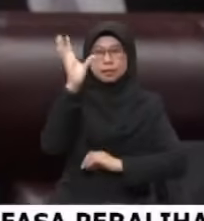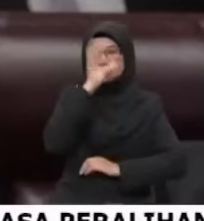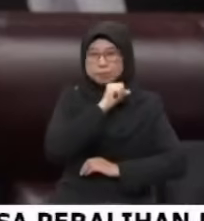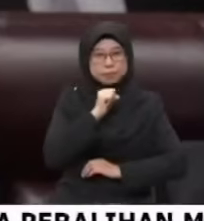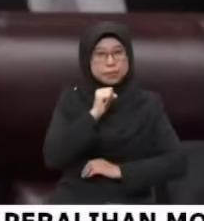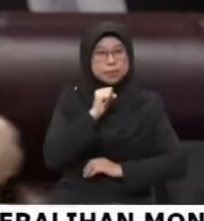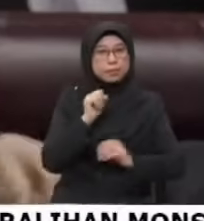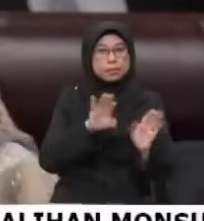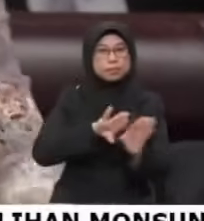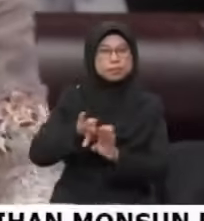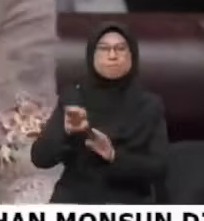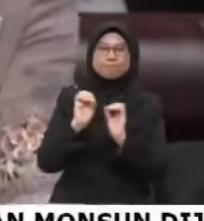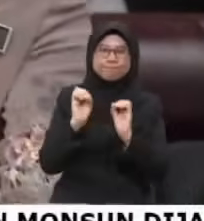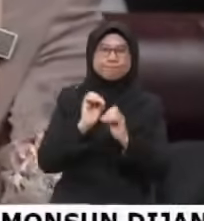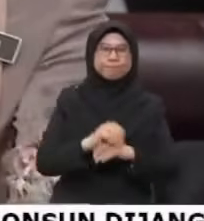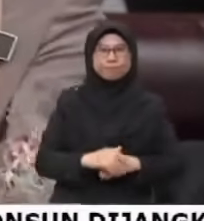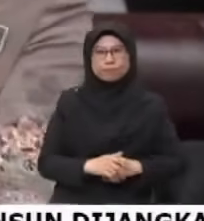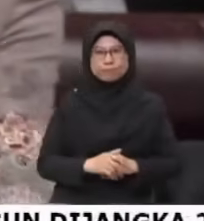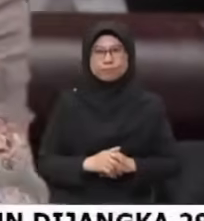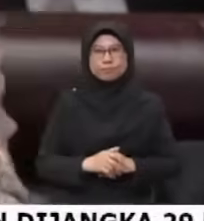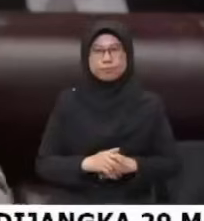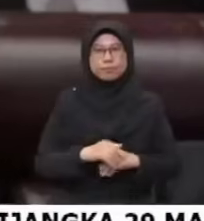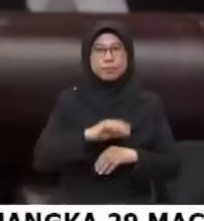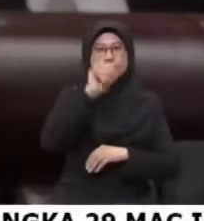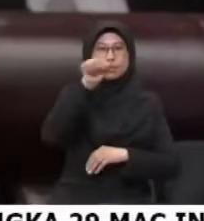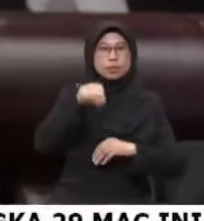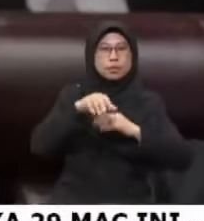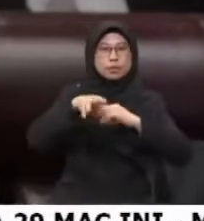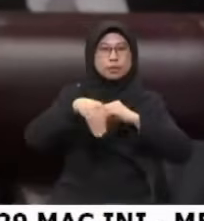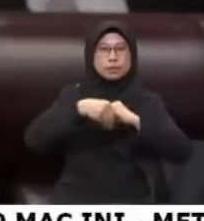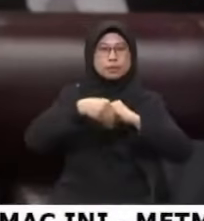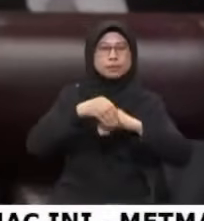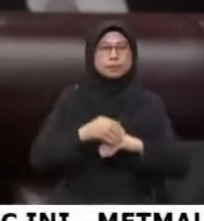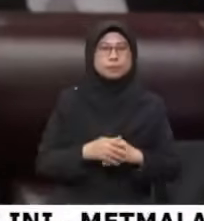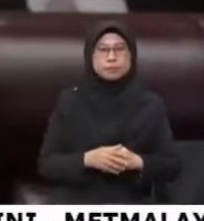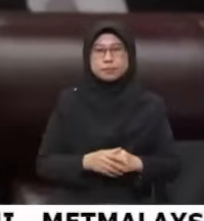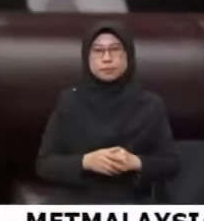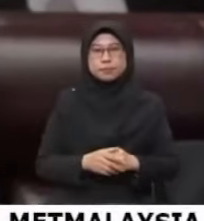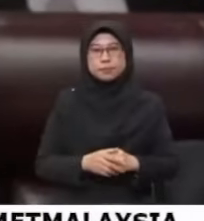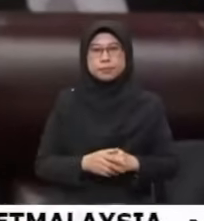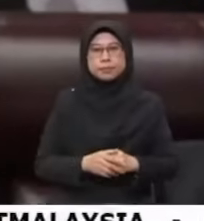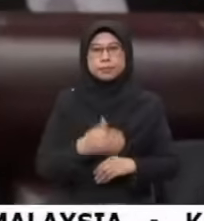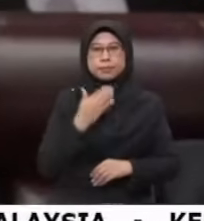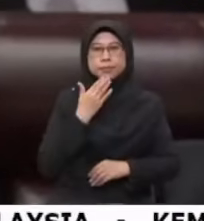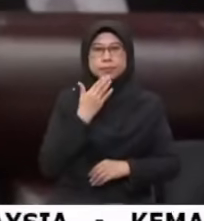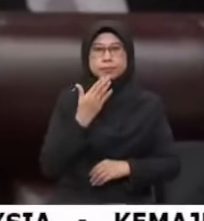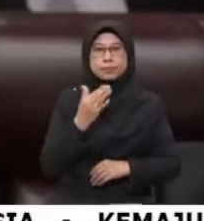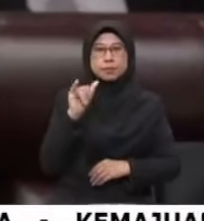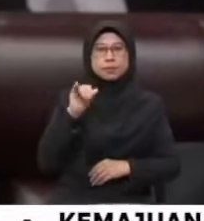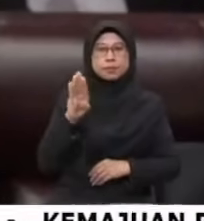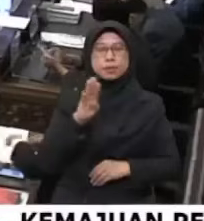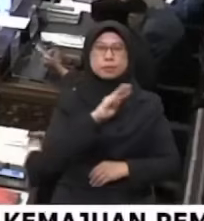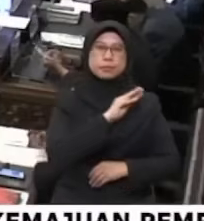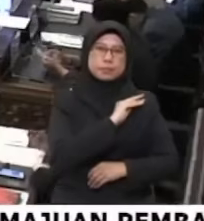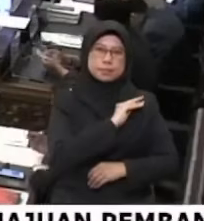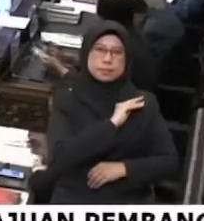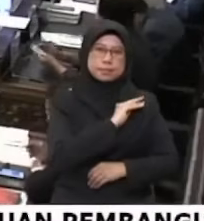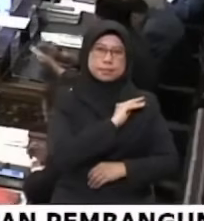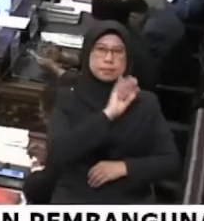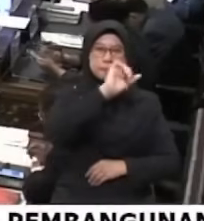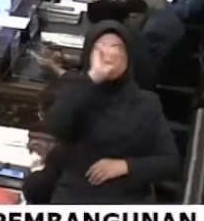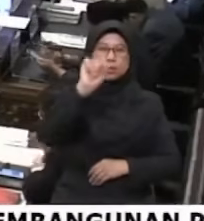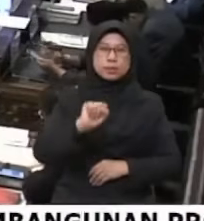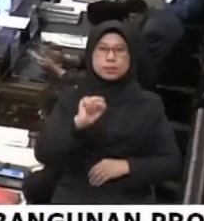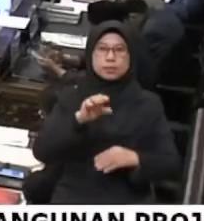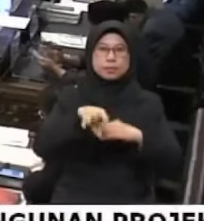atau terpinggir terima Terima kasih soalan tambahan tambahan Terima kasih yang berhormat menteri soalan